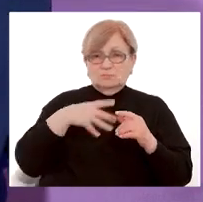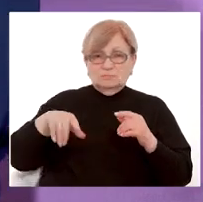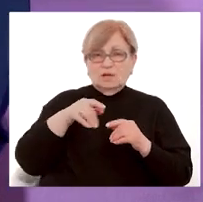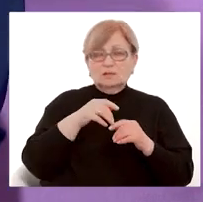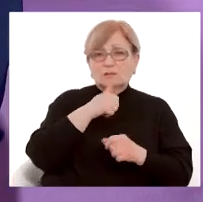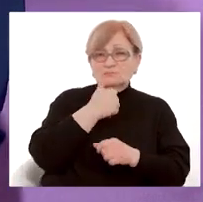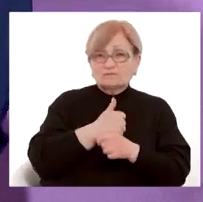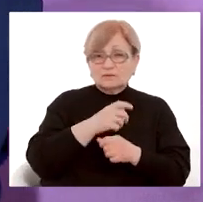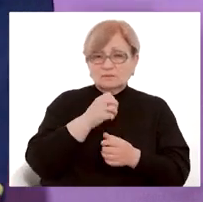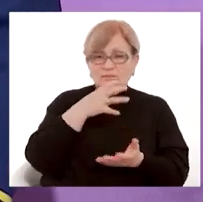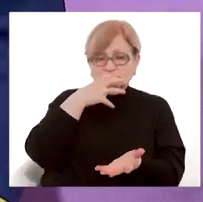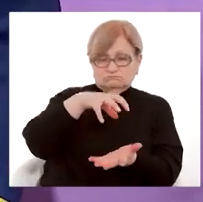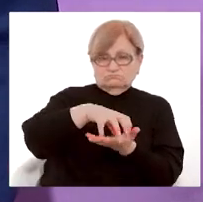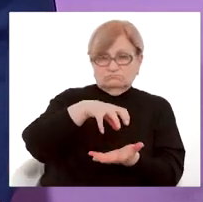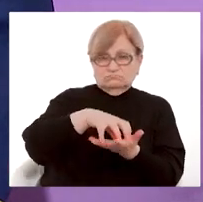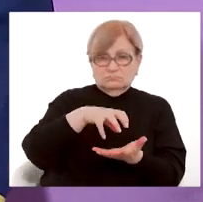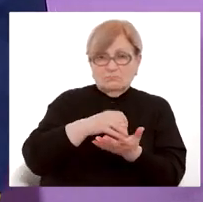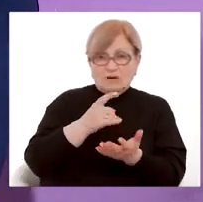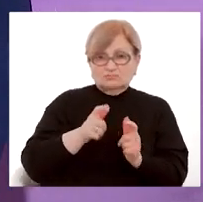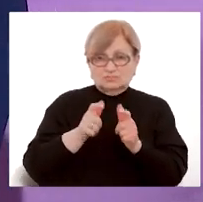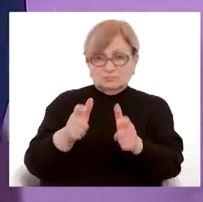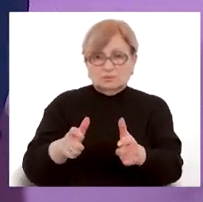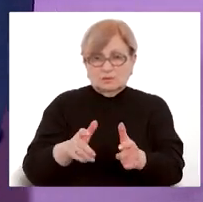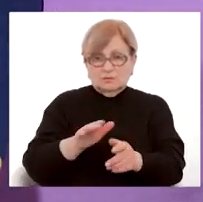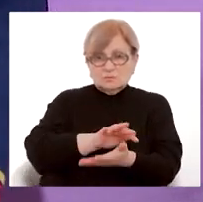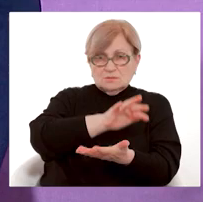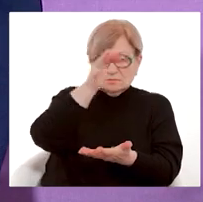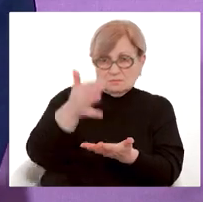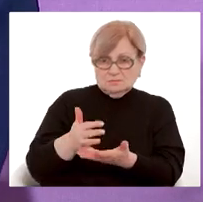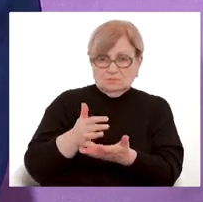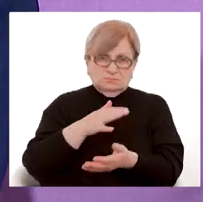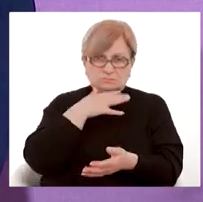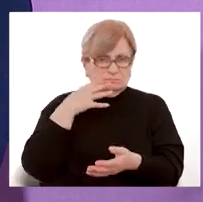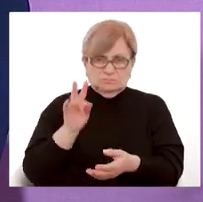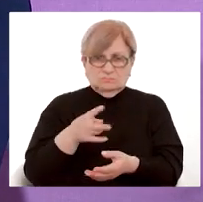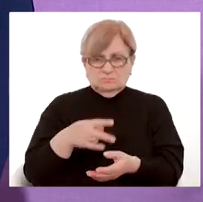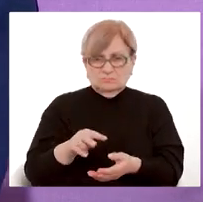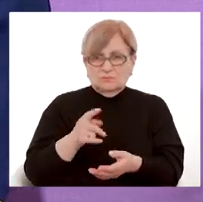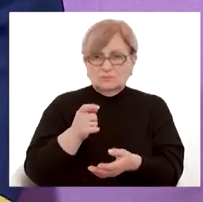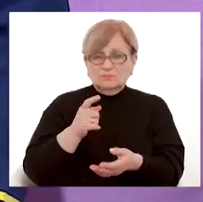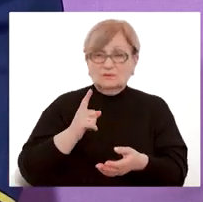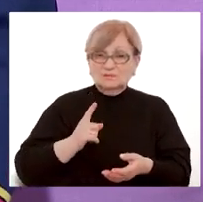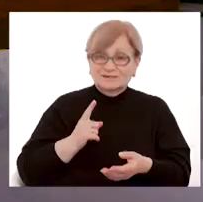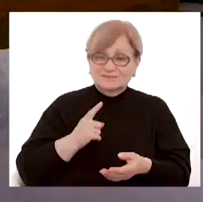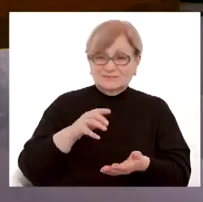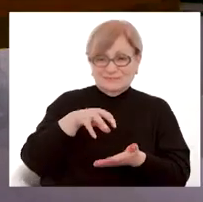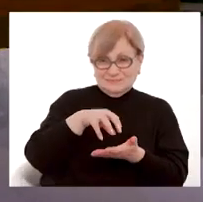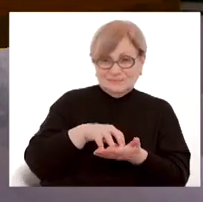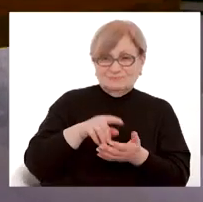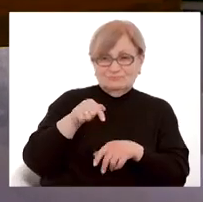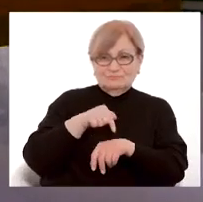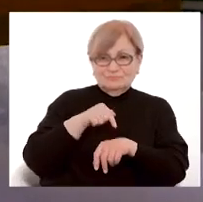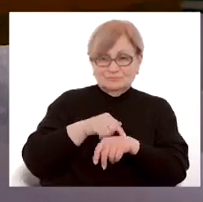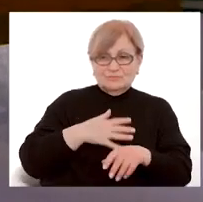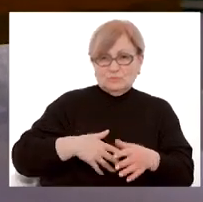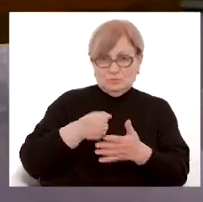ასევე ძალიან დიდი მნიშვნელობა, რომ რა რაოდენობით თავასობთ ამ ულფებს და აი დიდი რაოდენობით არ უნდა შევთავაზოთ და უნდა დაველოდოთ, რომ აი ბავშვმა იგრძნოს,